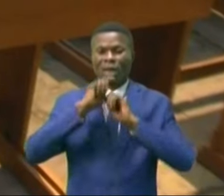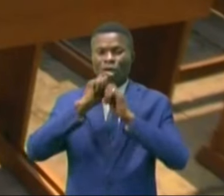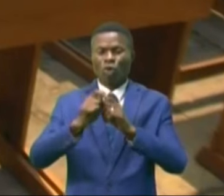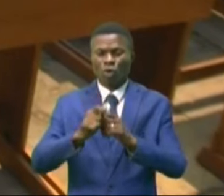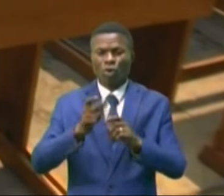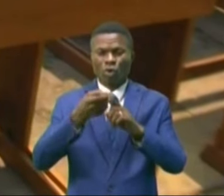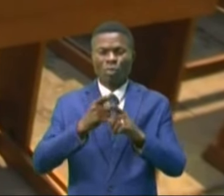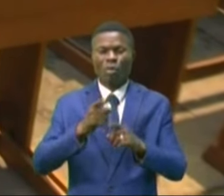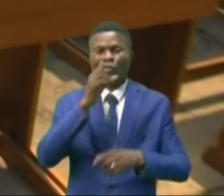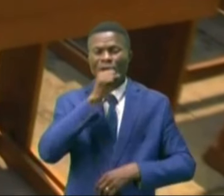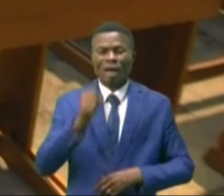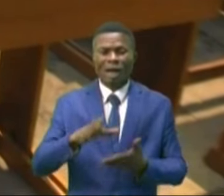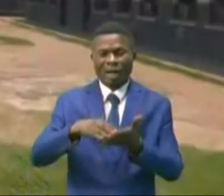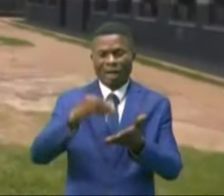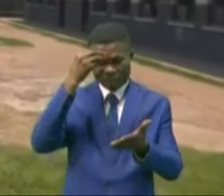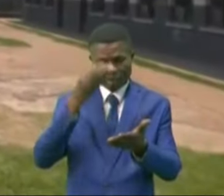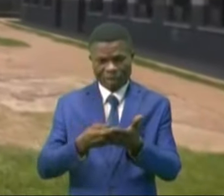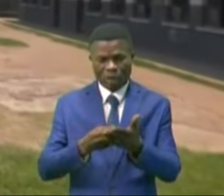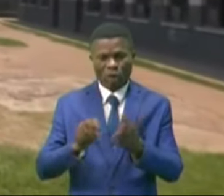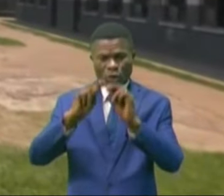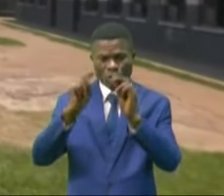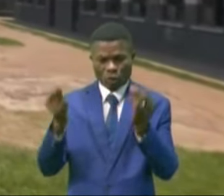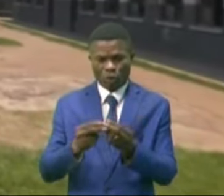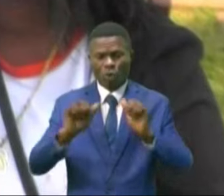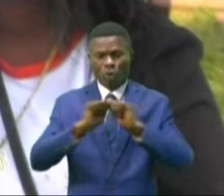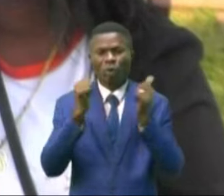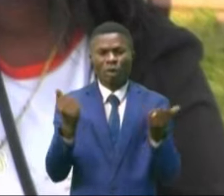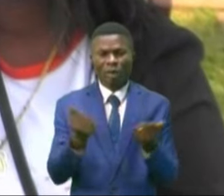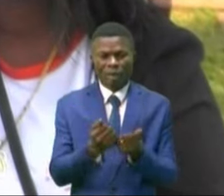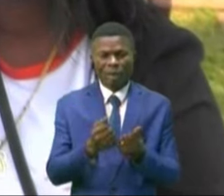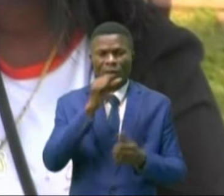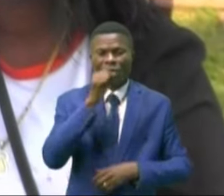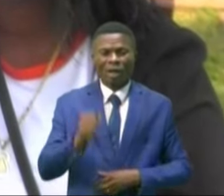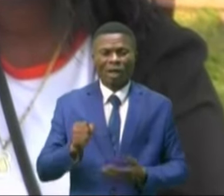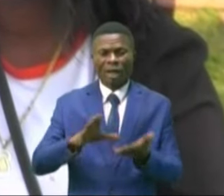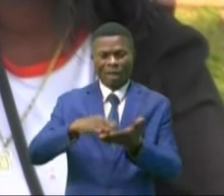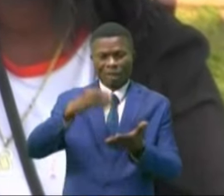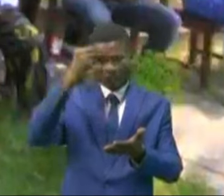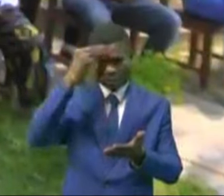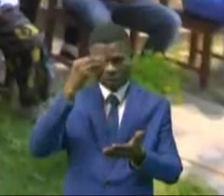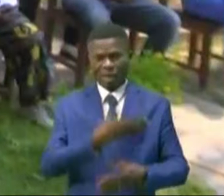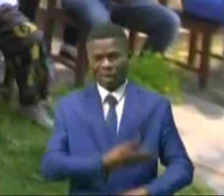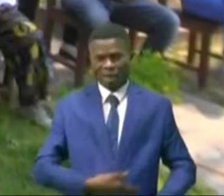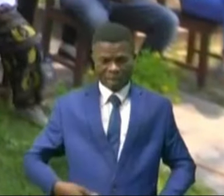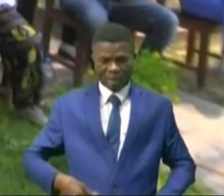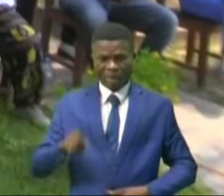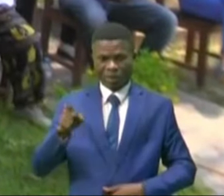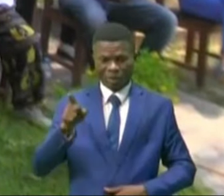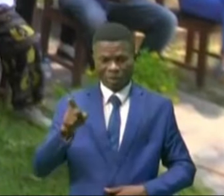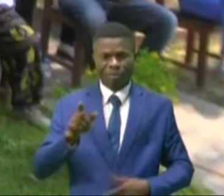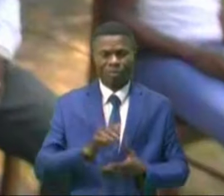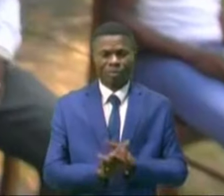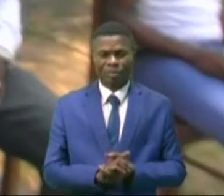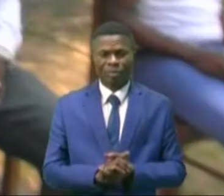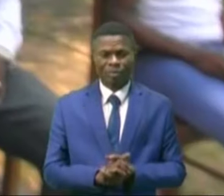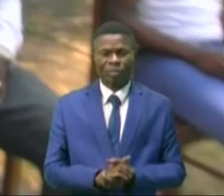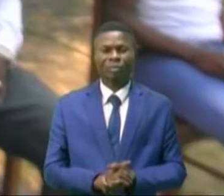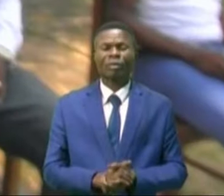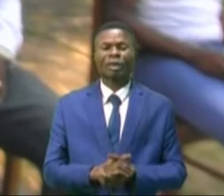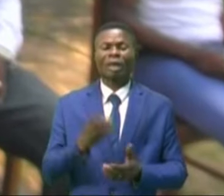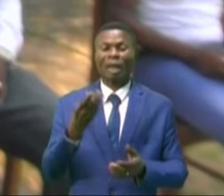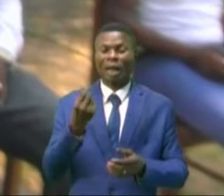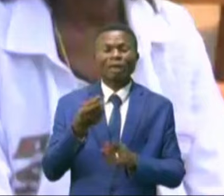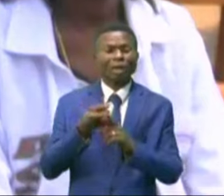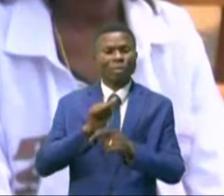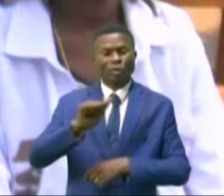élèves du lycée Bankazi, regroupés au sein de l'association des anciens élèves du lycée Bankazi à Salbank, acquis sur fonds